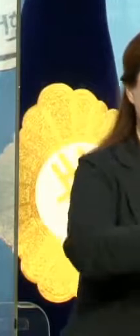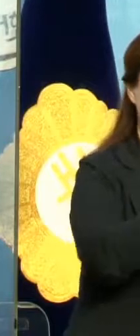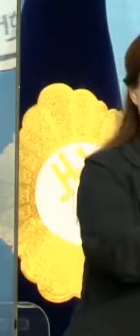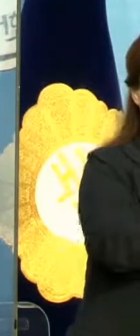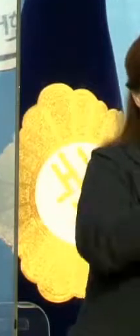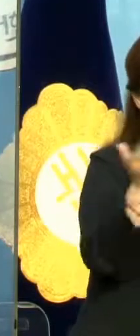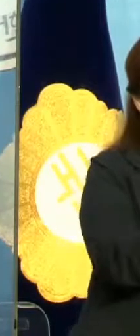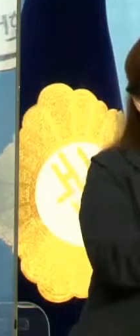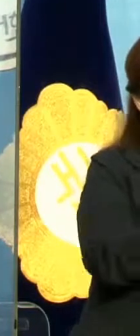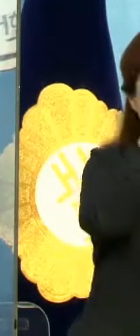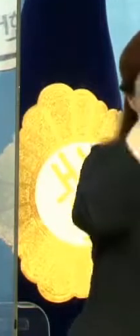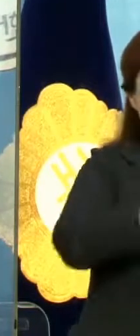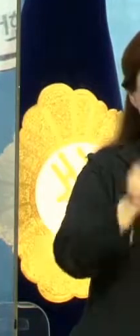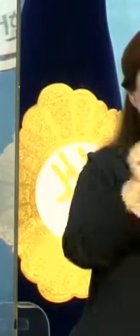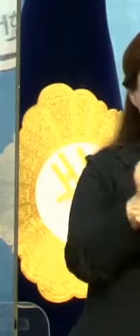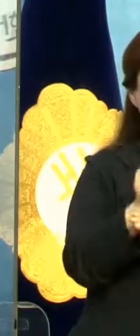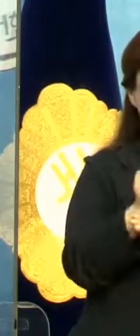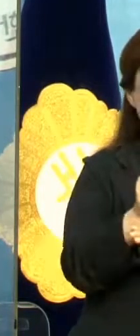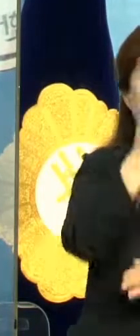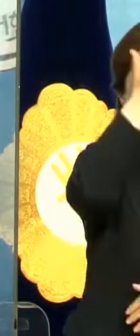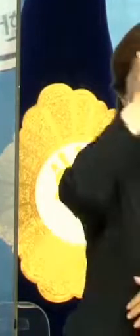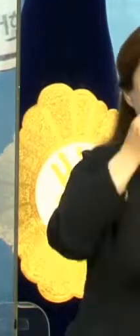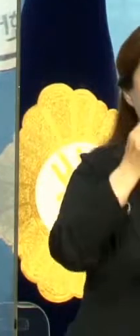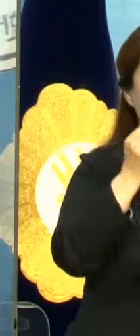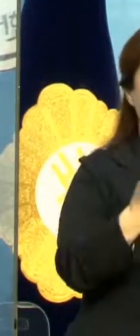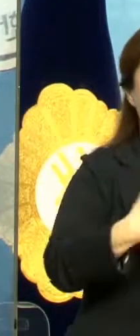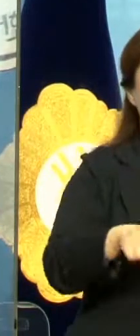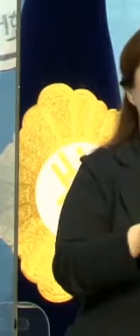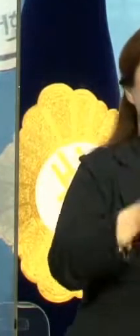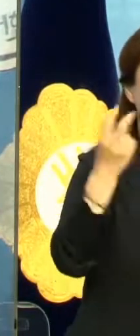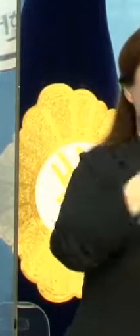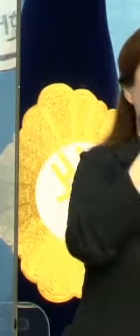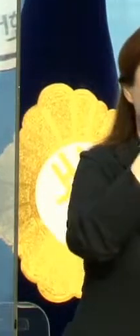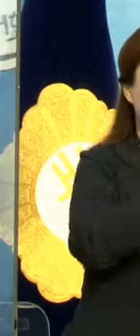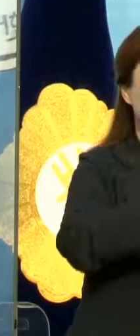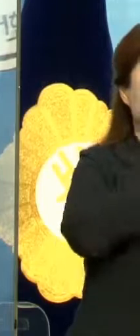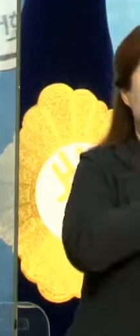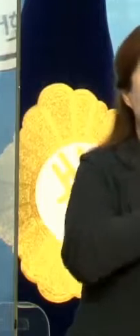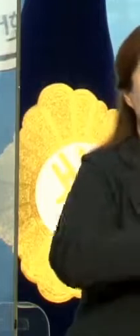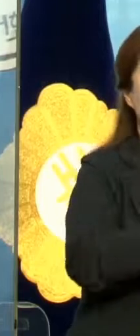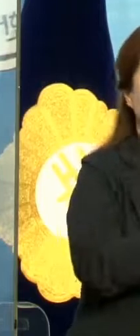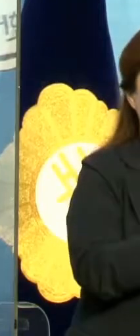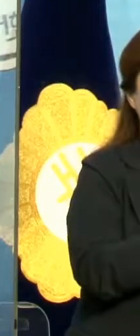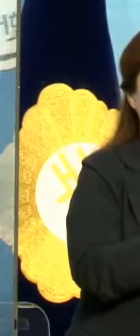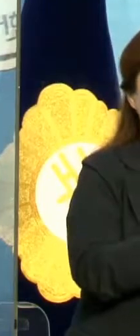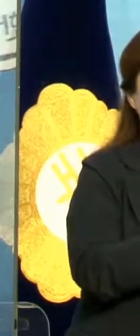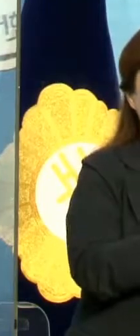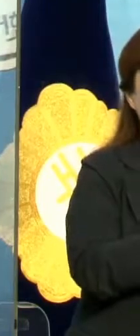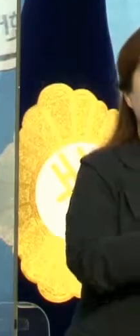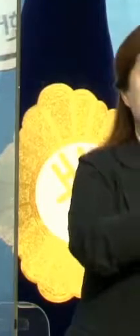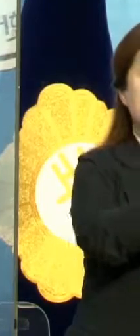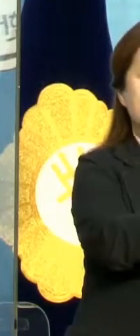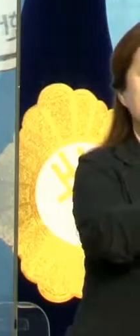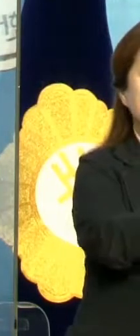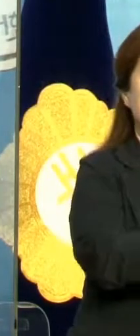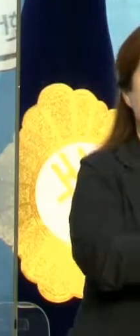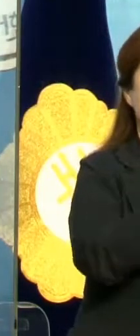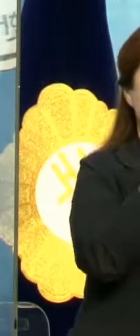공무원의 높은 도덕성을 위해서 그리고 공익을 공무 수에게 공익성을 담보하기 위해서 이